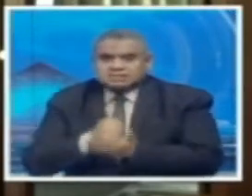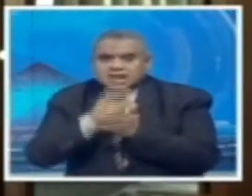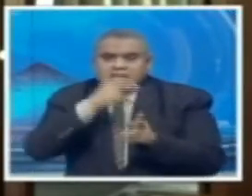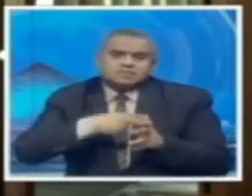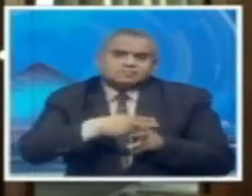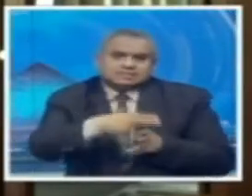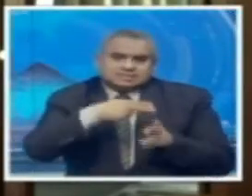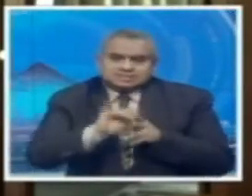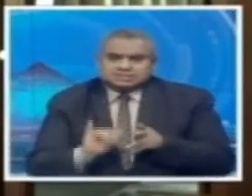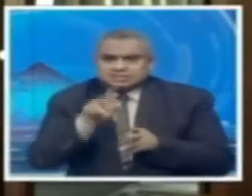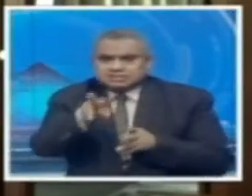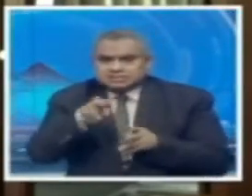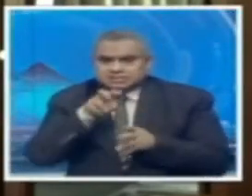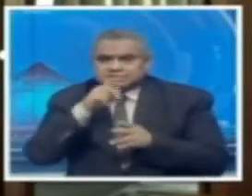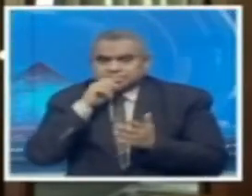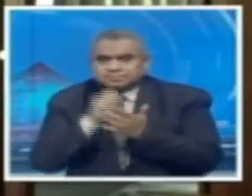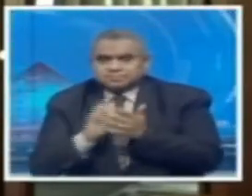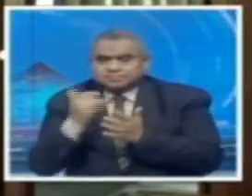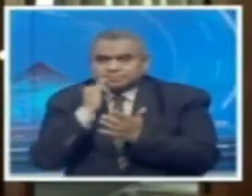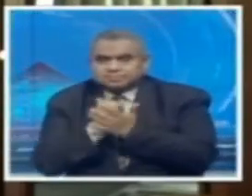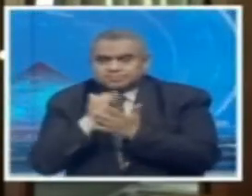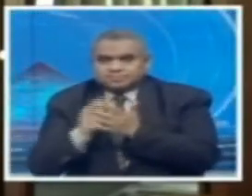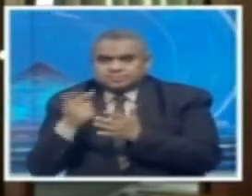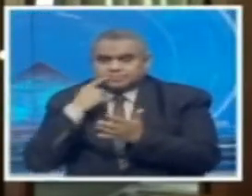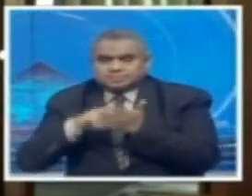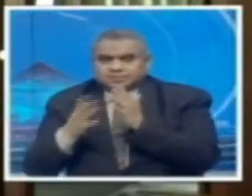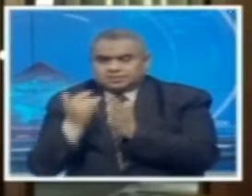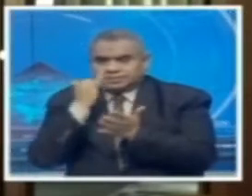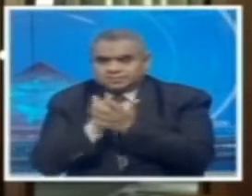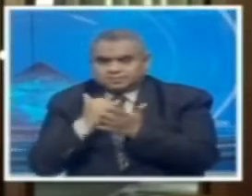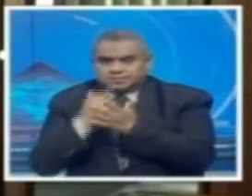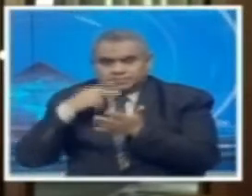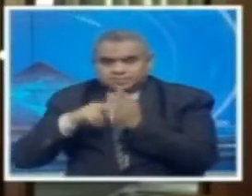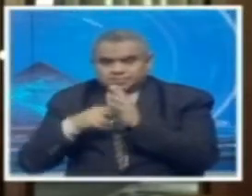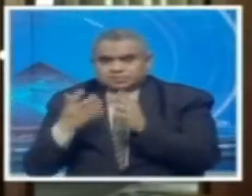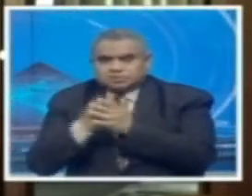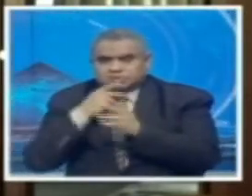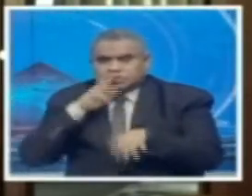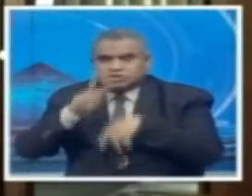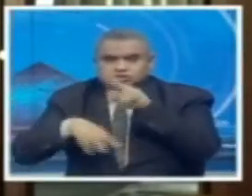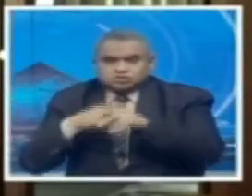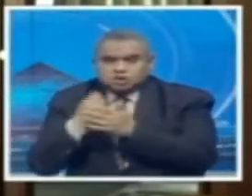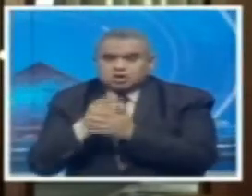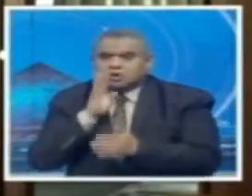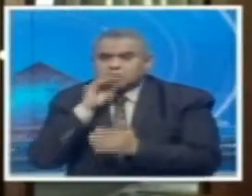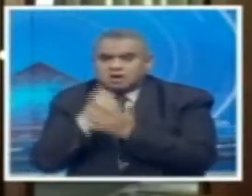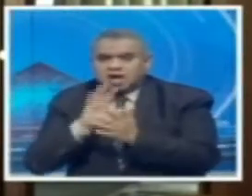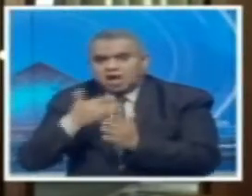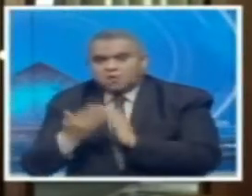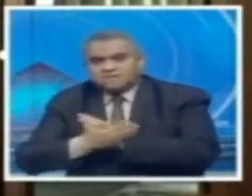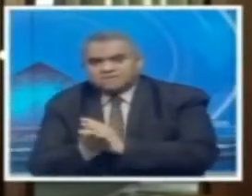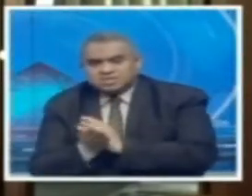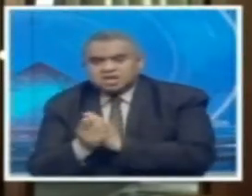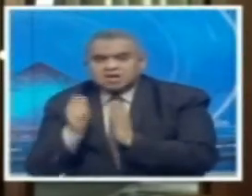الضريبه القطعيه دون النظر او دون ان تطلب منه مصلحه الضرائب مستندات شراء او مستندات او فواتير بيع، يبقى